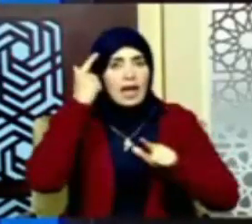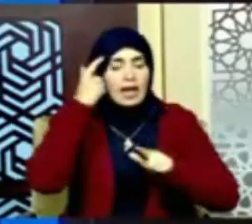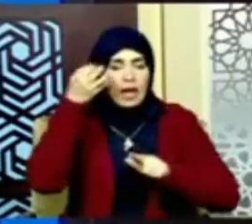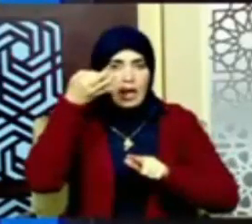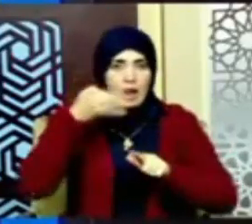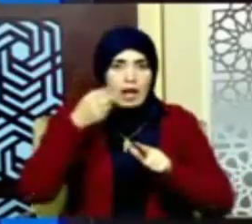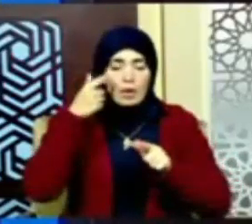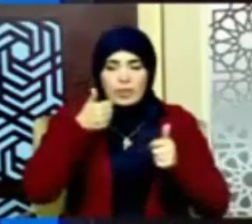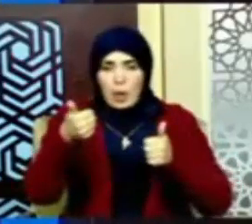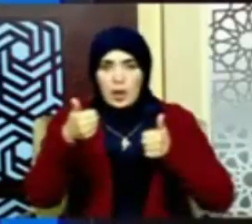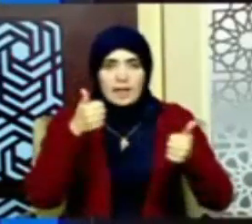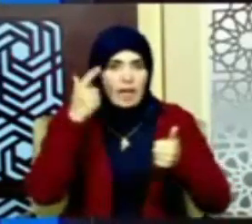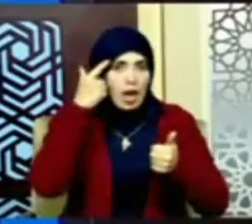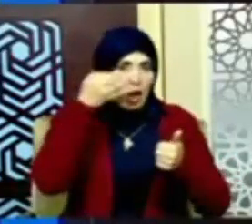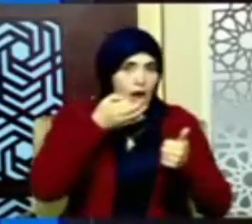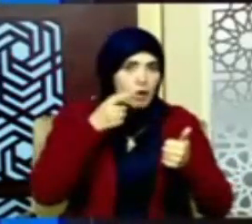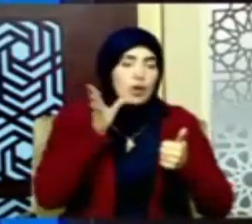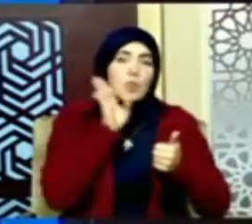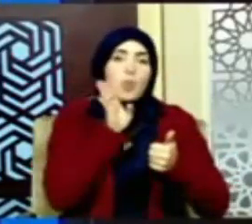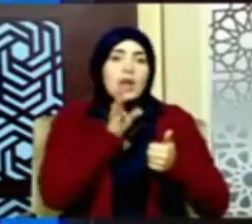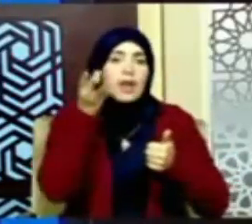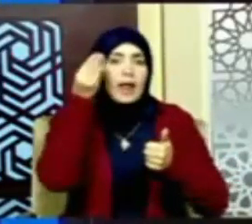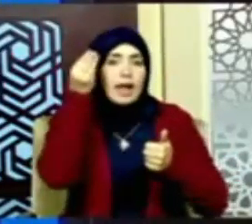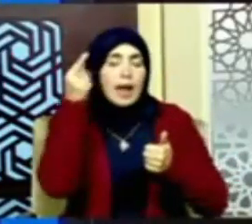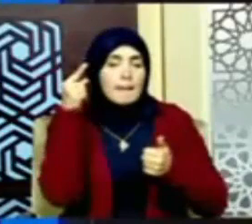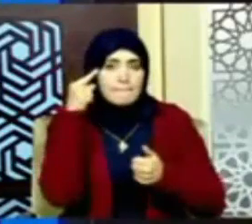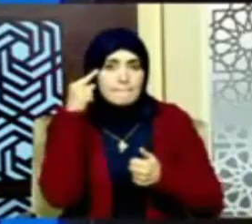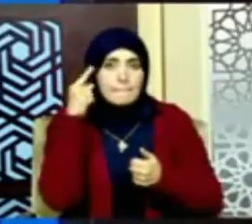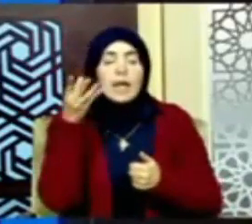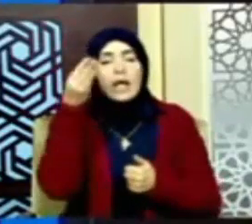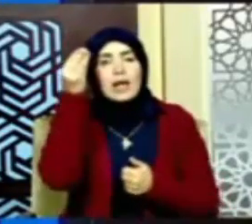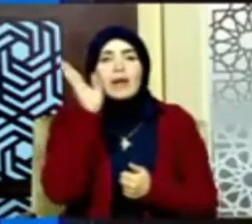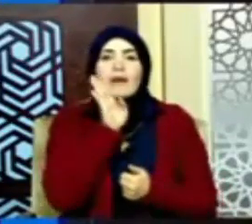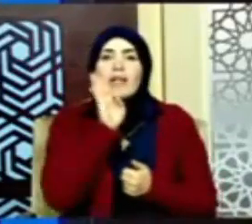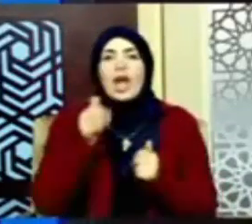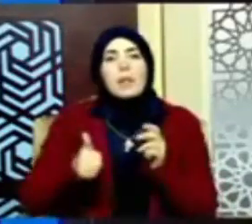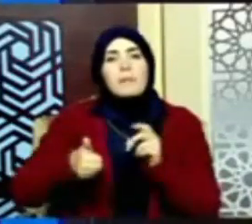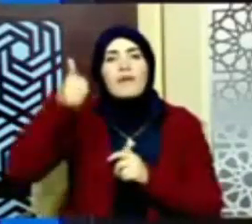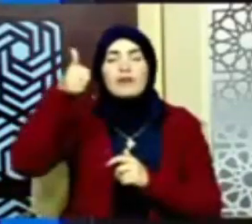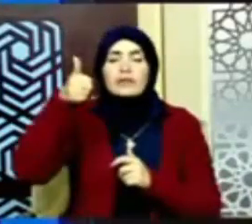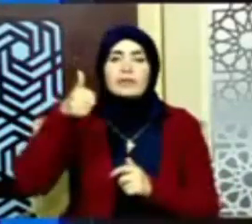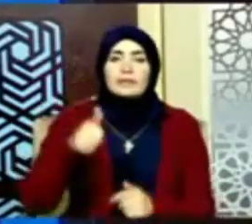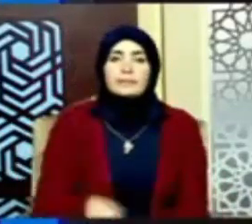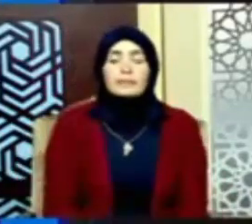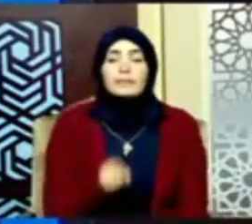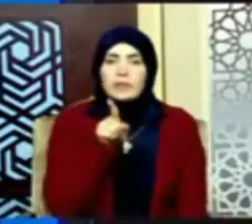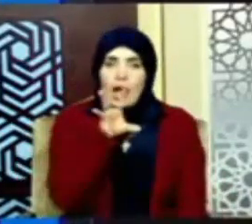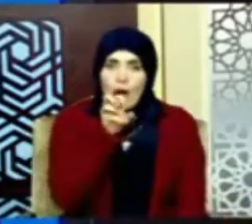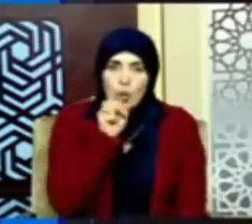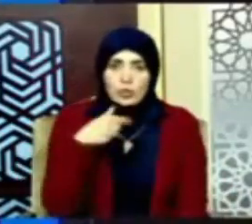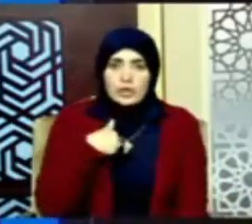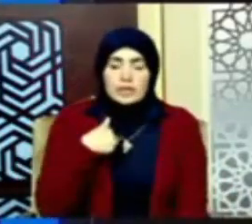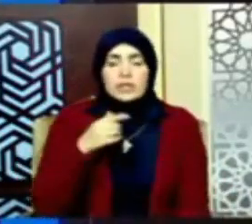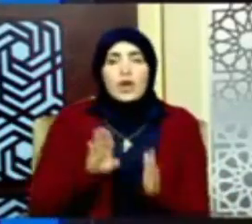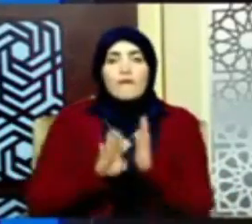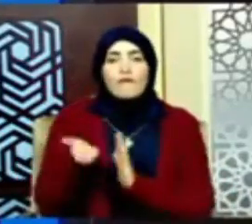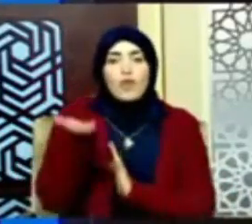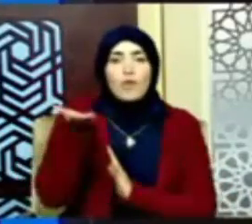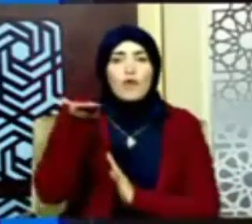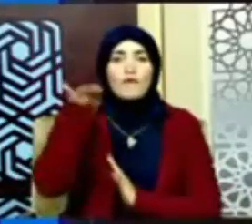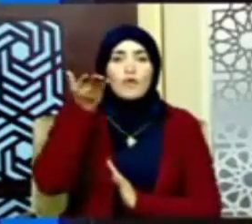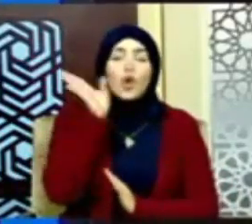سيده، فقبل العقل رأس العلم وانصرفا. نحتاج إلى إعلاء شأن